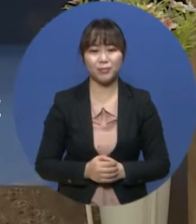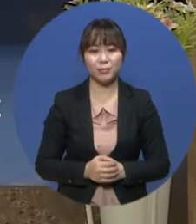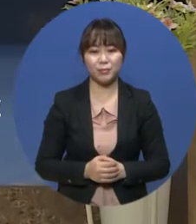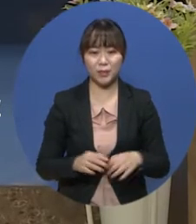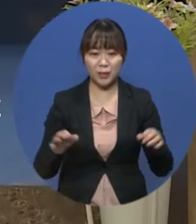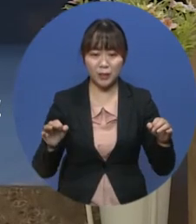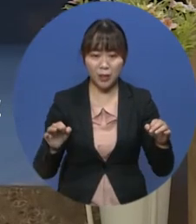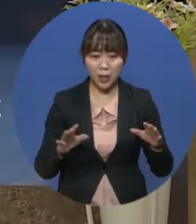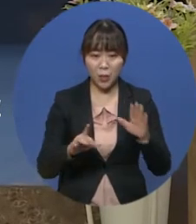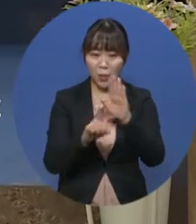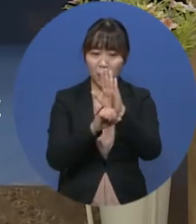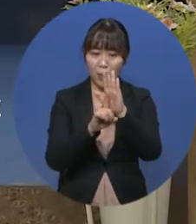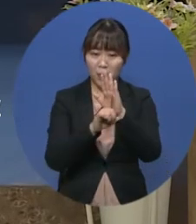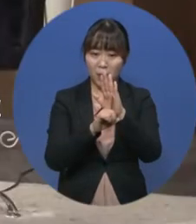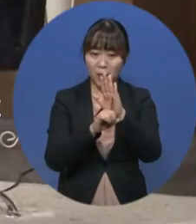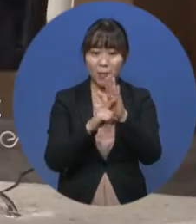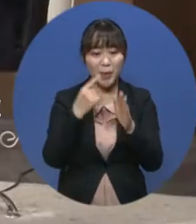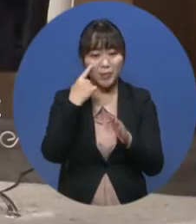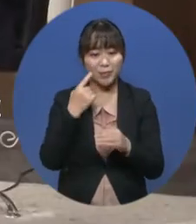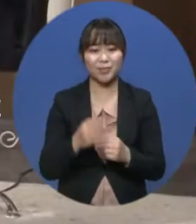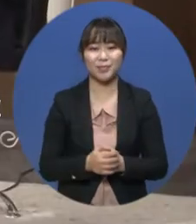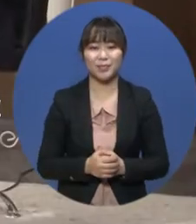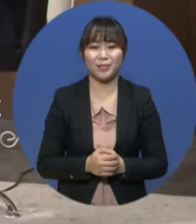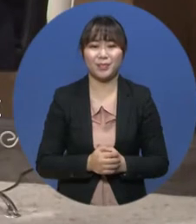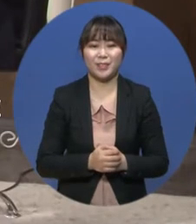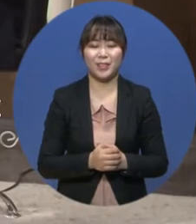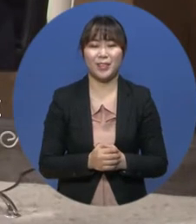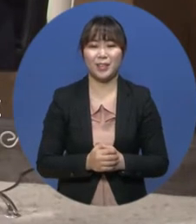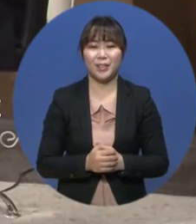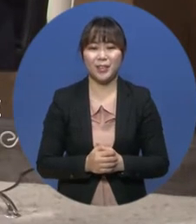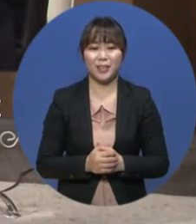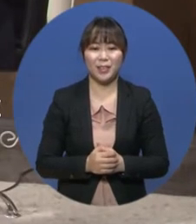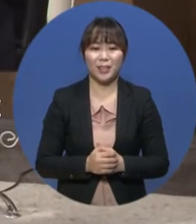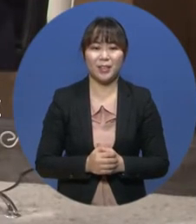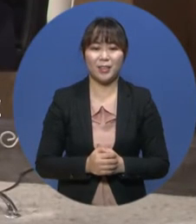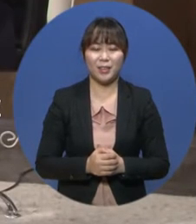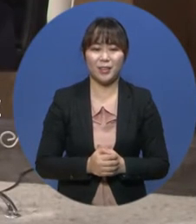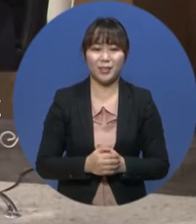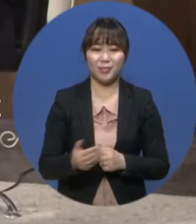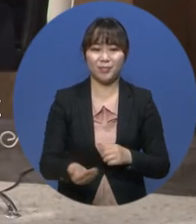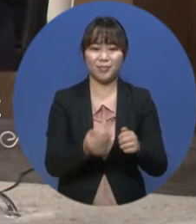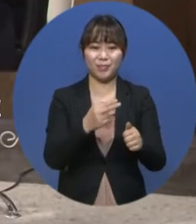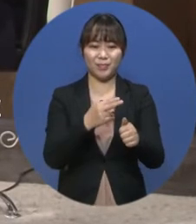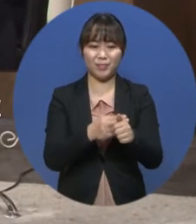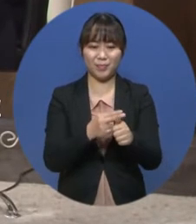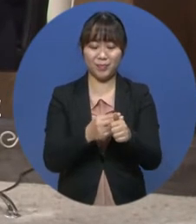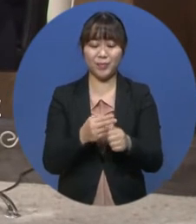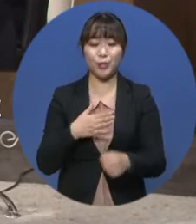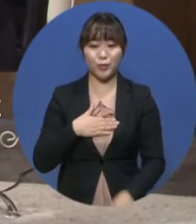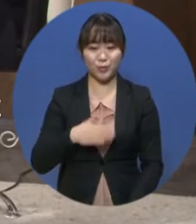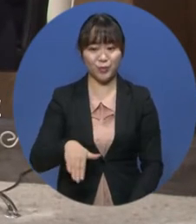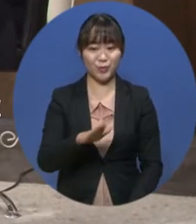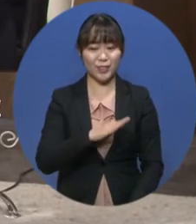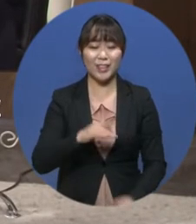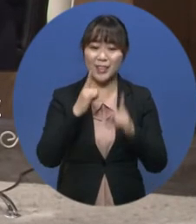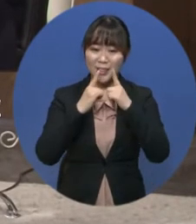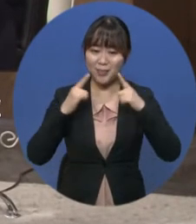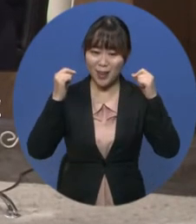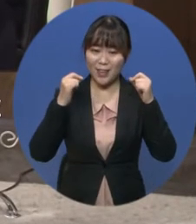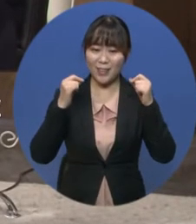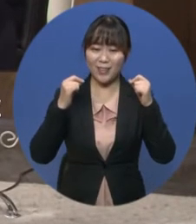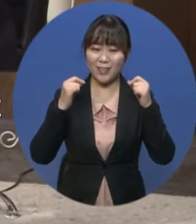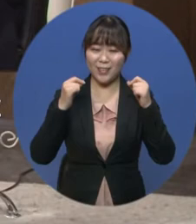잠깐 홍보 타이머가 주시겠어요 그 선생님들이 우리 숨어 일에